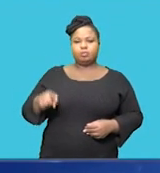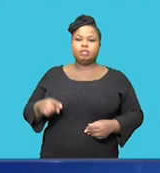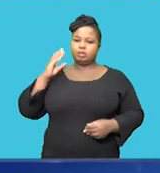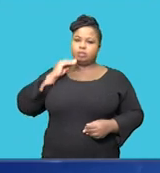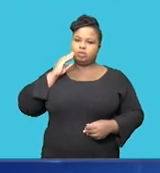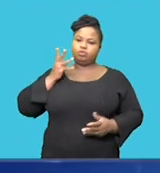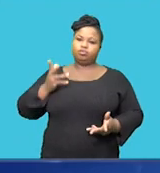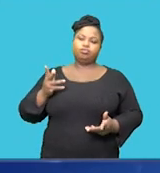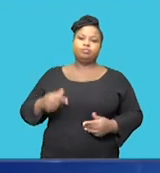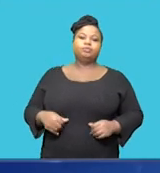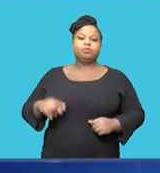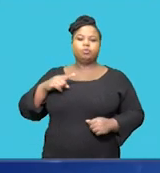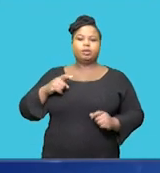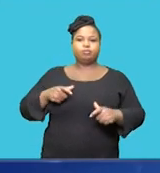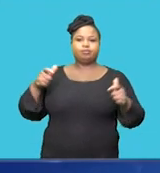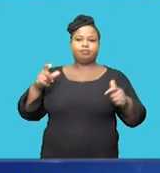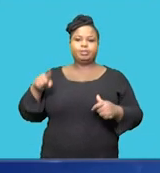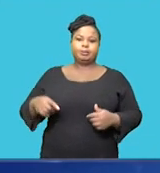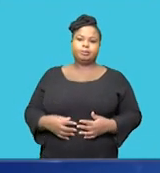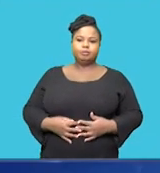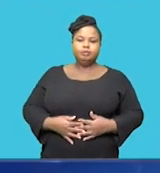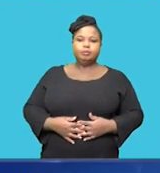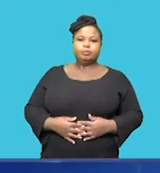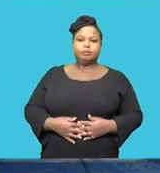sigaba ngenhloso-ke yokuba likhule.